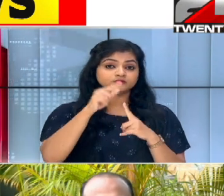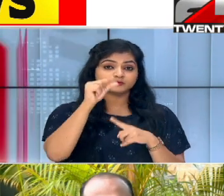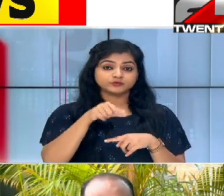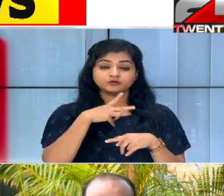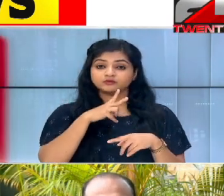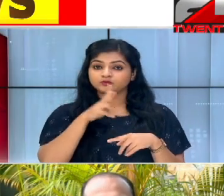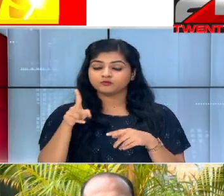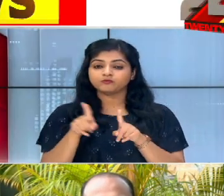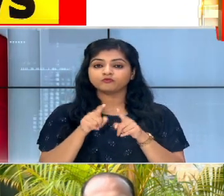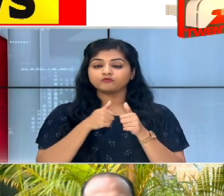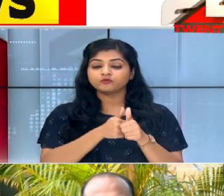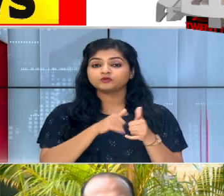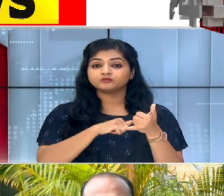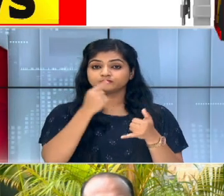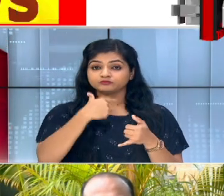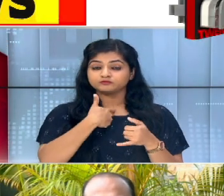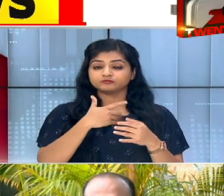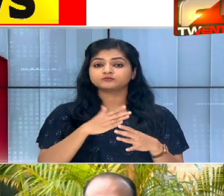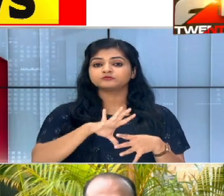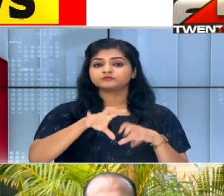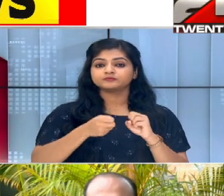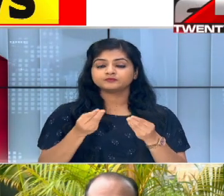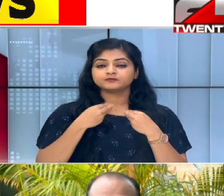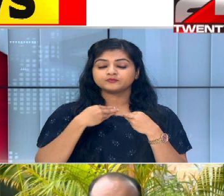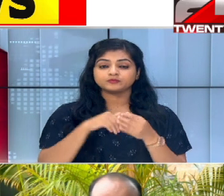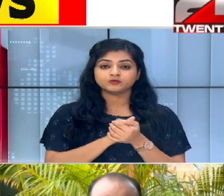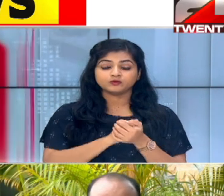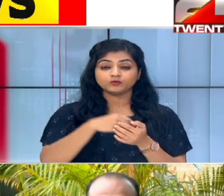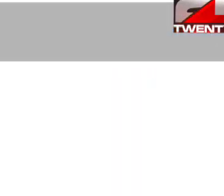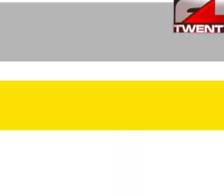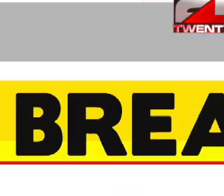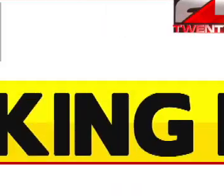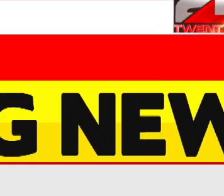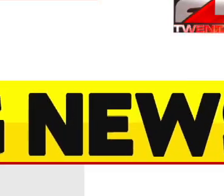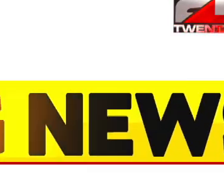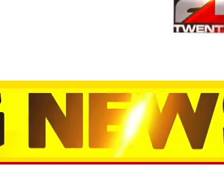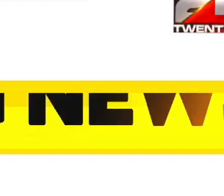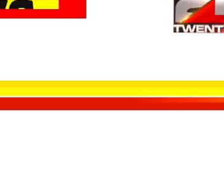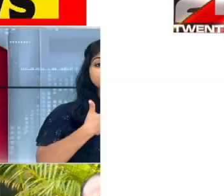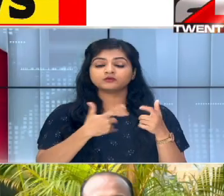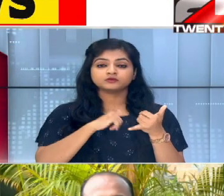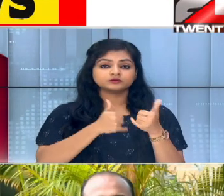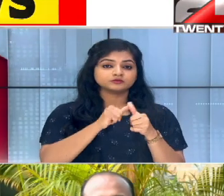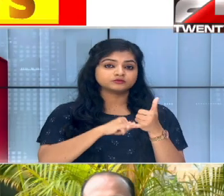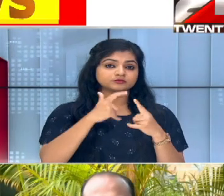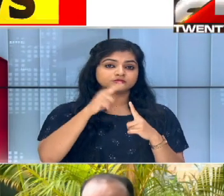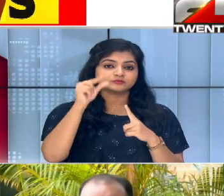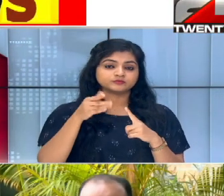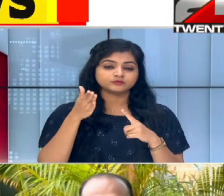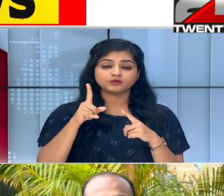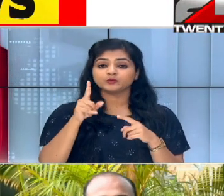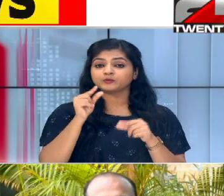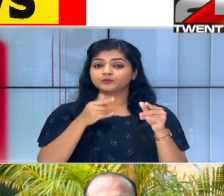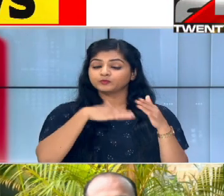പോലീസ് നീങ്ങിക്കൊണ്ടിരിക്കുന്നത്. പോലീസിനെ നിയന്ത്രിക്കുന്നത് സുധാകരൻ ശശിയാണ് എന്നും ഒരു വിഭാഗം പോലീസ് ഉദ്യോഗസ്ഥർ പറഞ്ഞതായിട്ടാണ് കെ